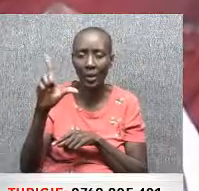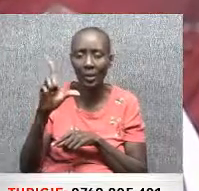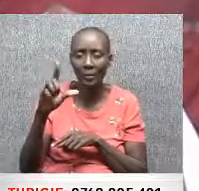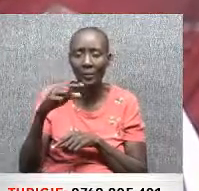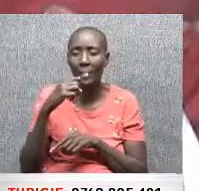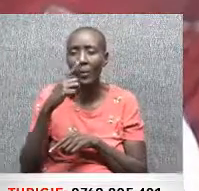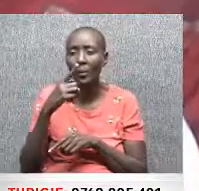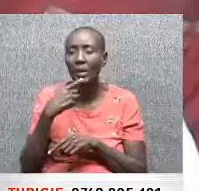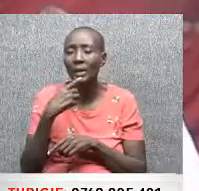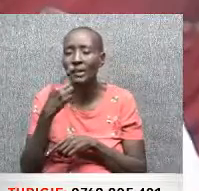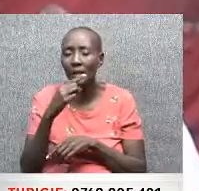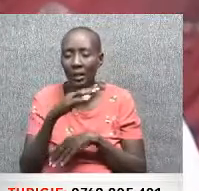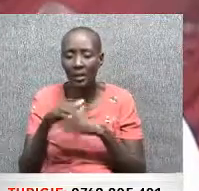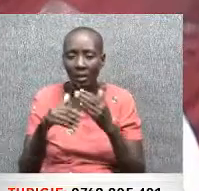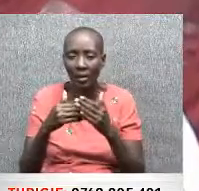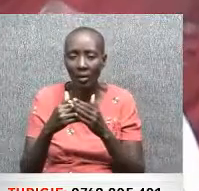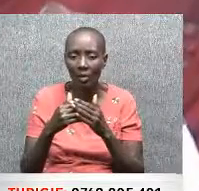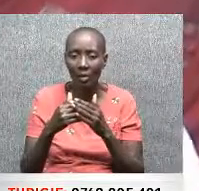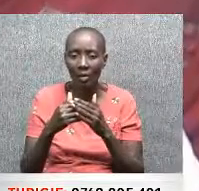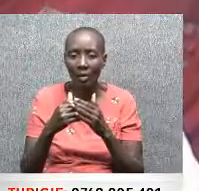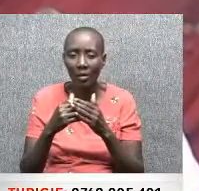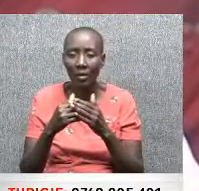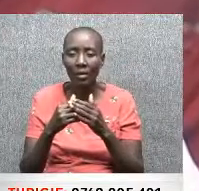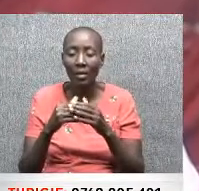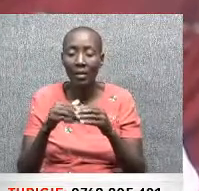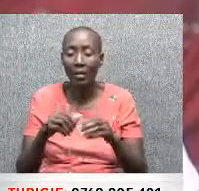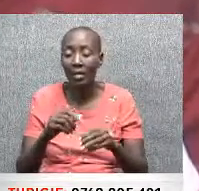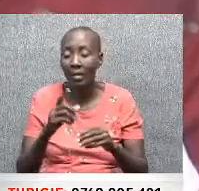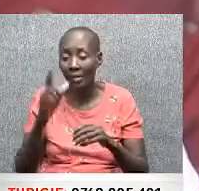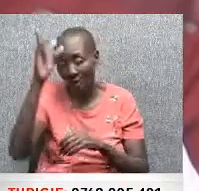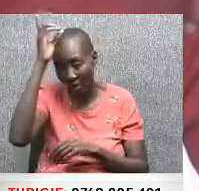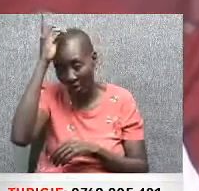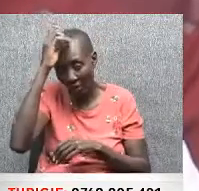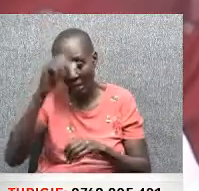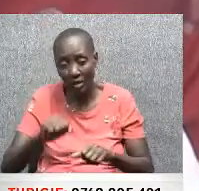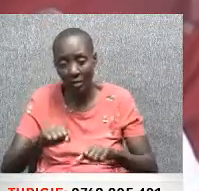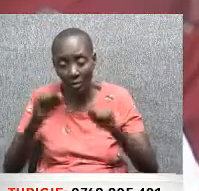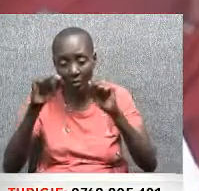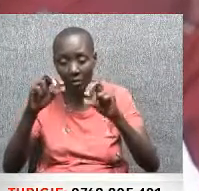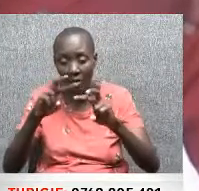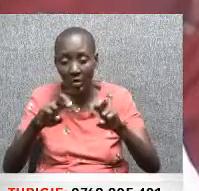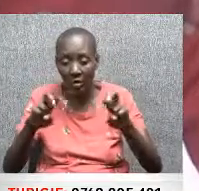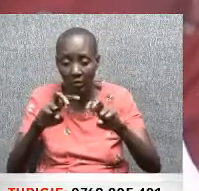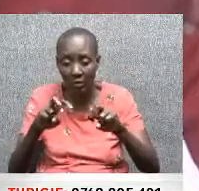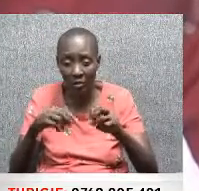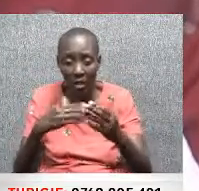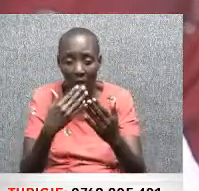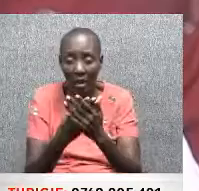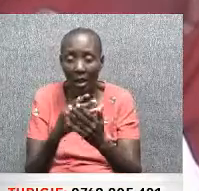wale wazee wa mitaa. Enda angalia kila boma, nani huyu achafika. Hata sasa mimi